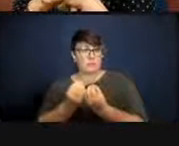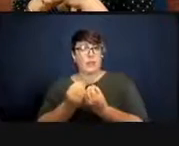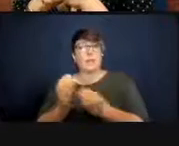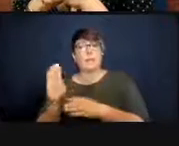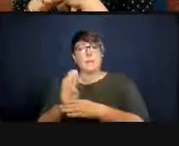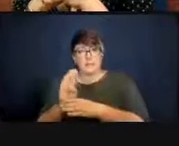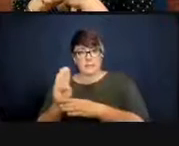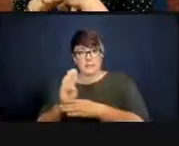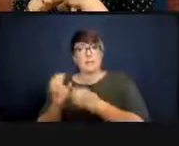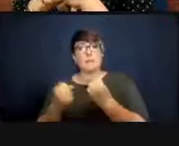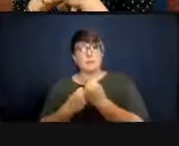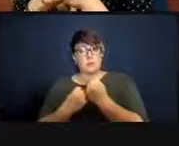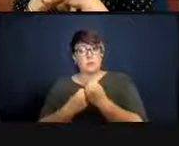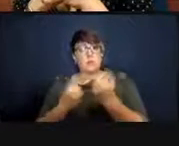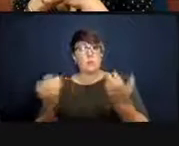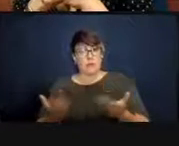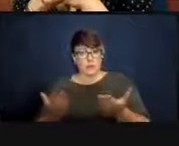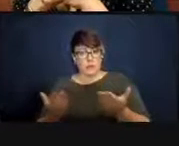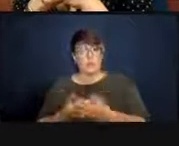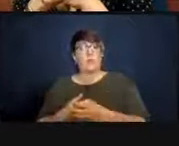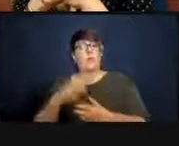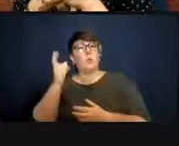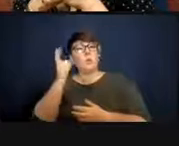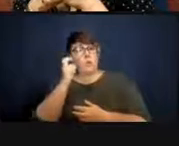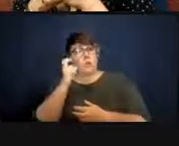والعاملين في